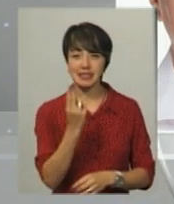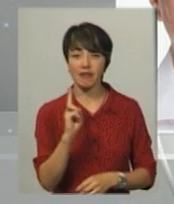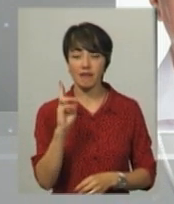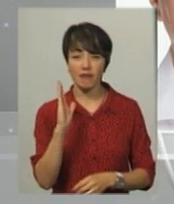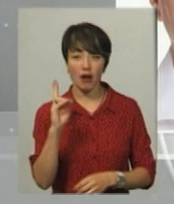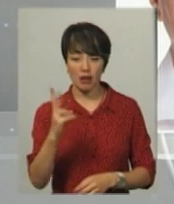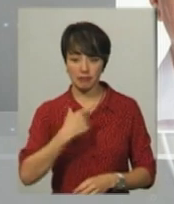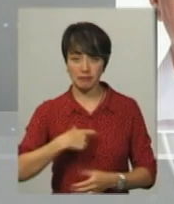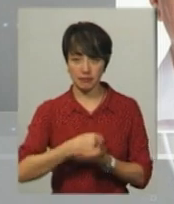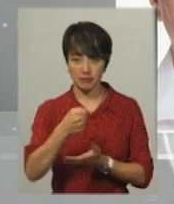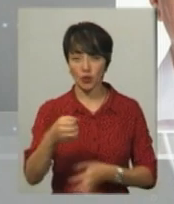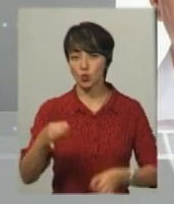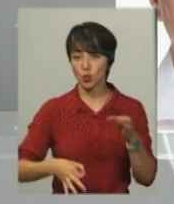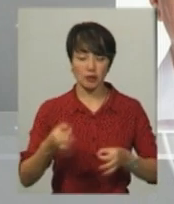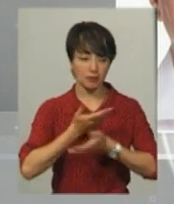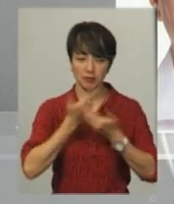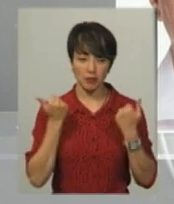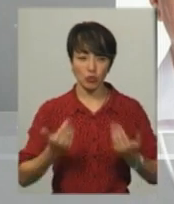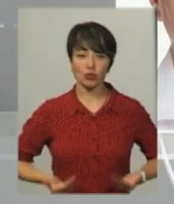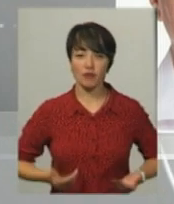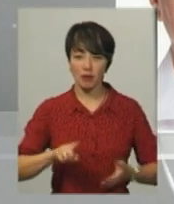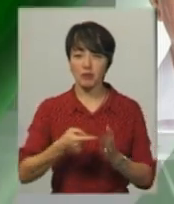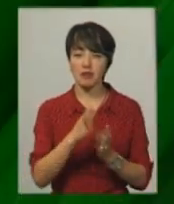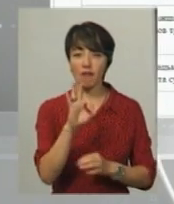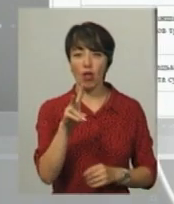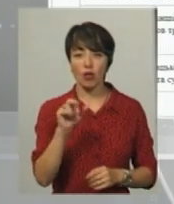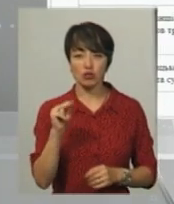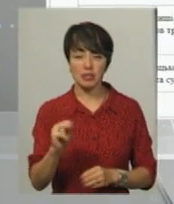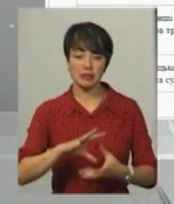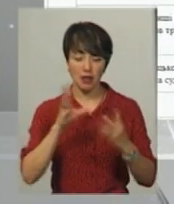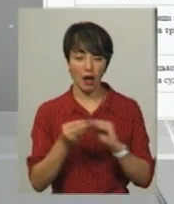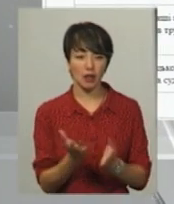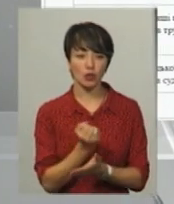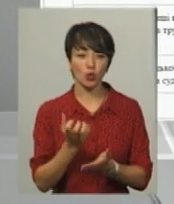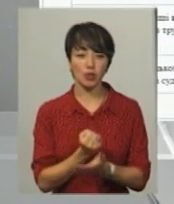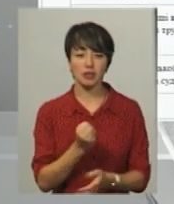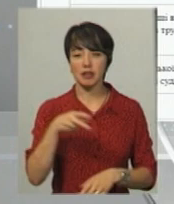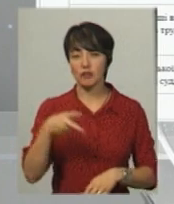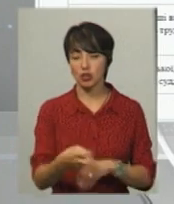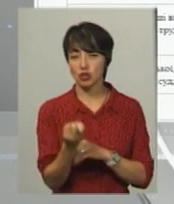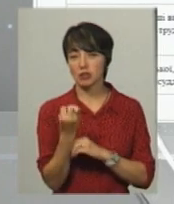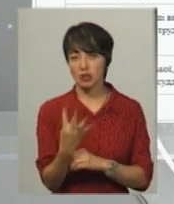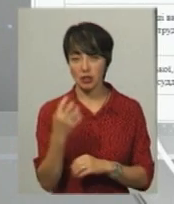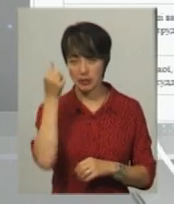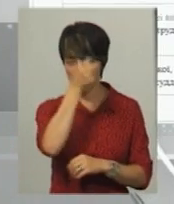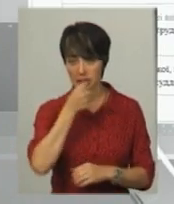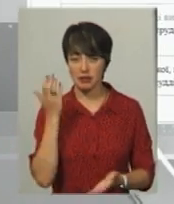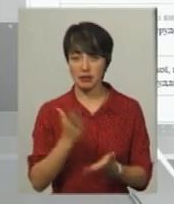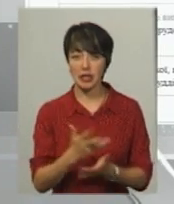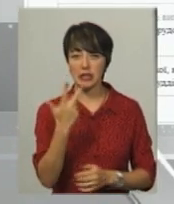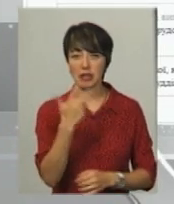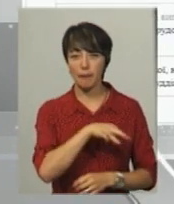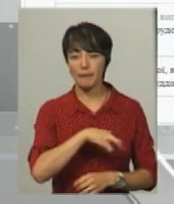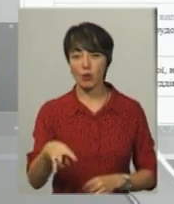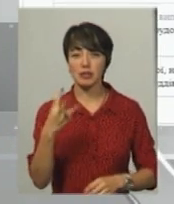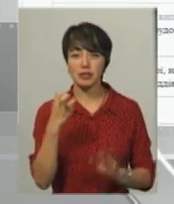він самовисуванець, судимість відсутня. Проживає у місті Волочиськ. Загальний дохід Сергія Лабазюка за 2014 рік складає